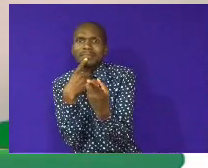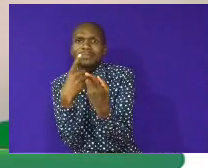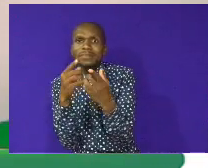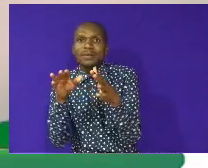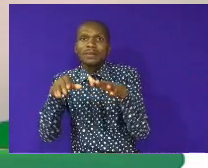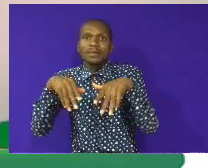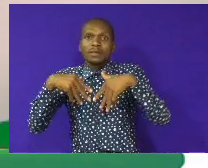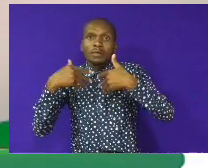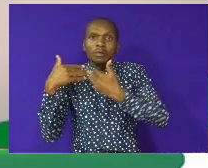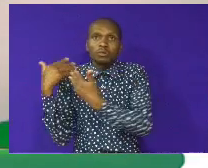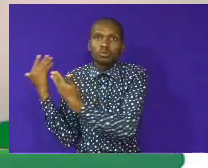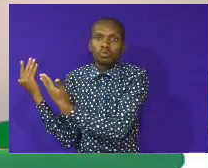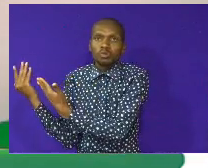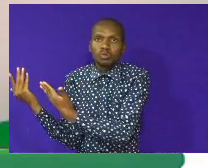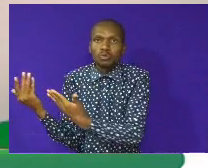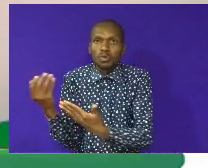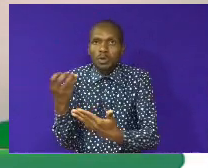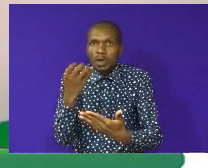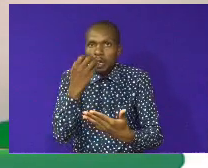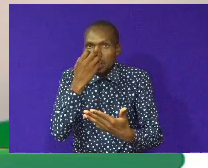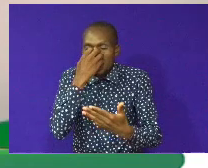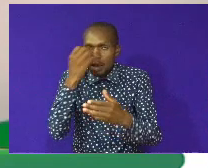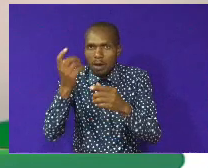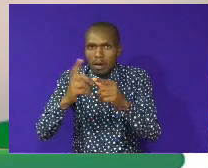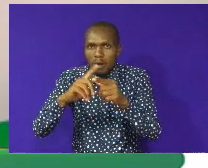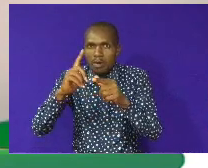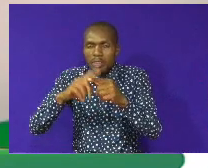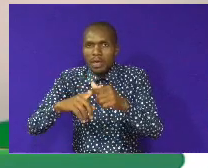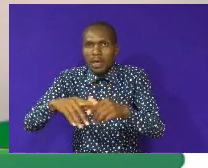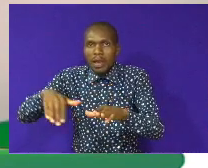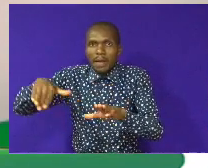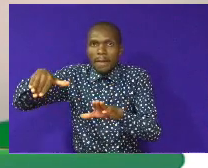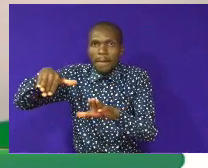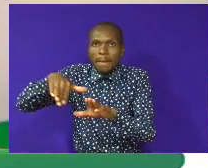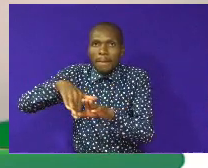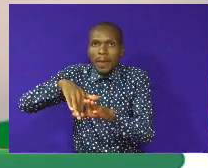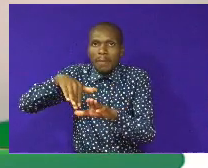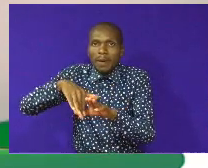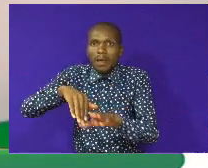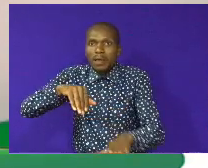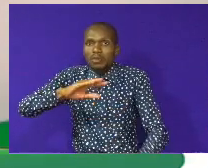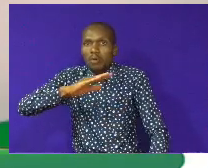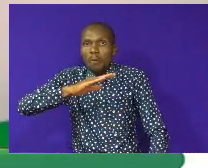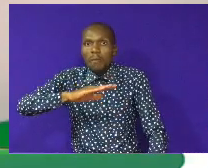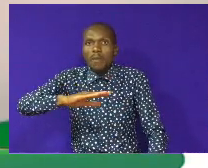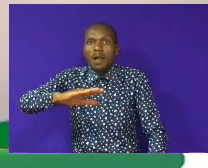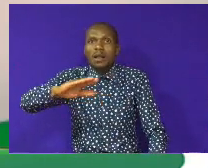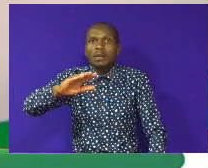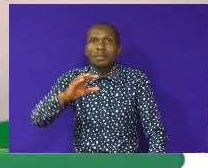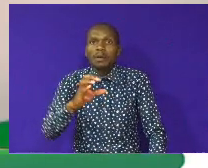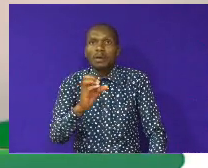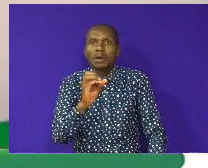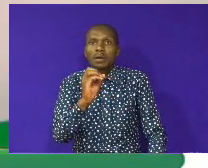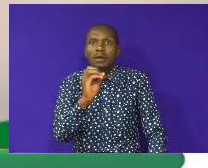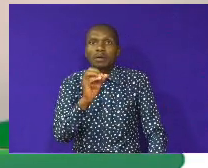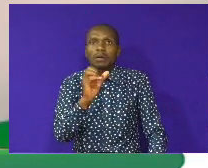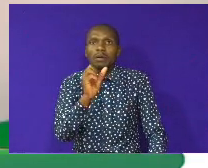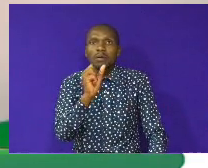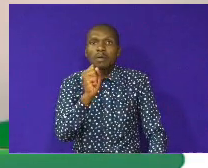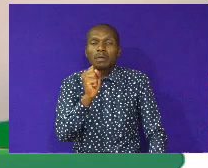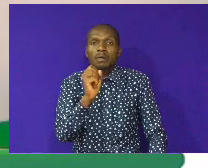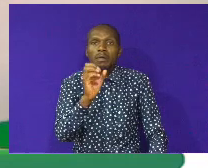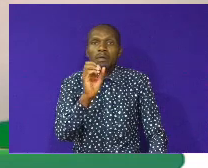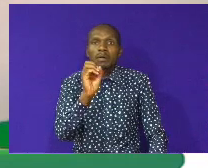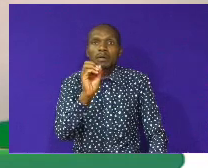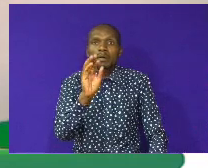ya Ruto noge ikaroki aba kego ikiranuwa negatia barai katia abo mchumbe o South Mugrango Silvana Osoro na mwigo mbungo nyaribari